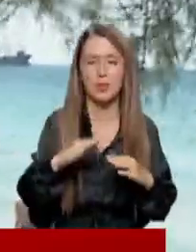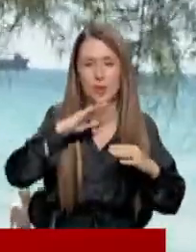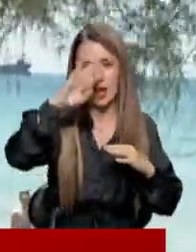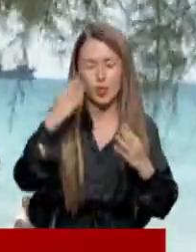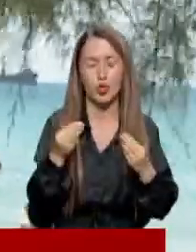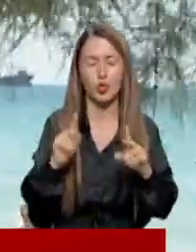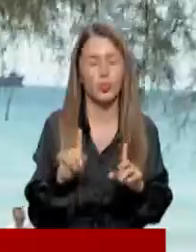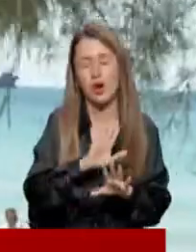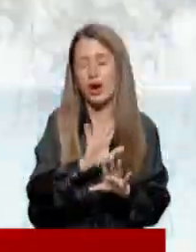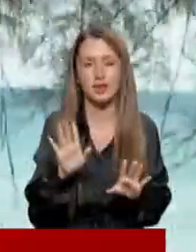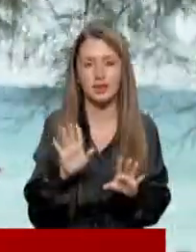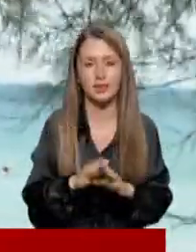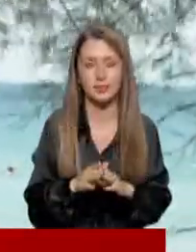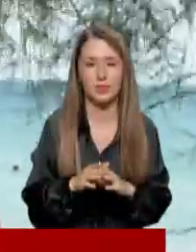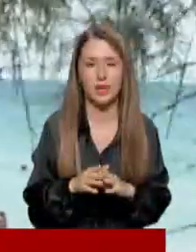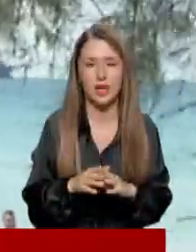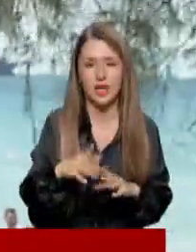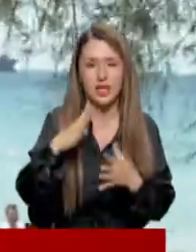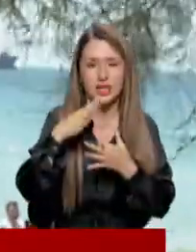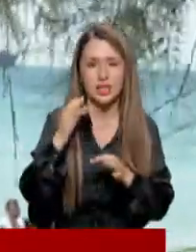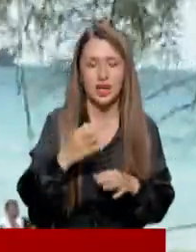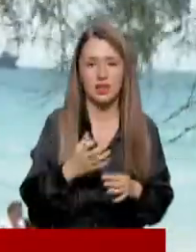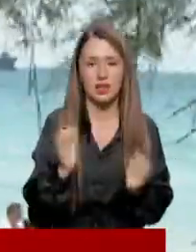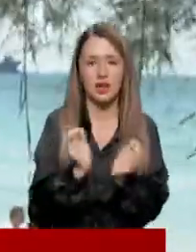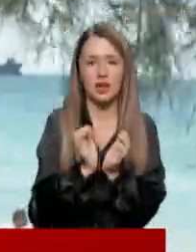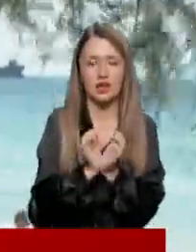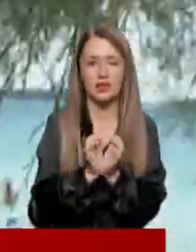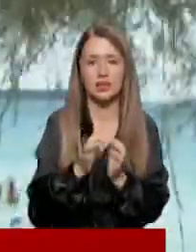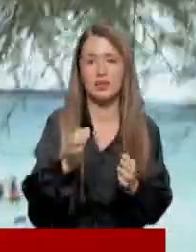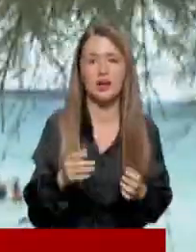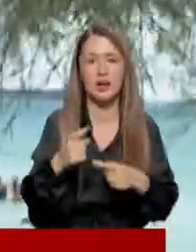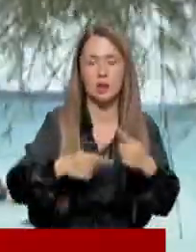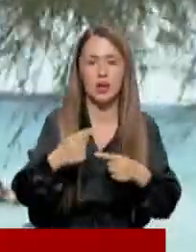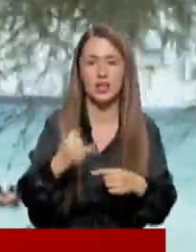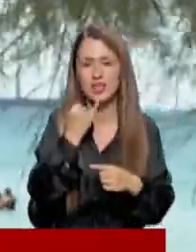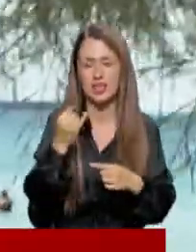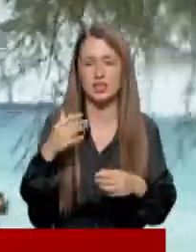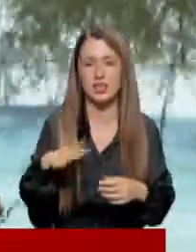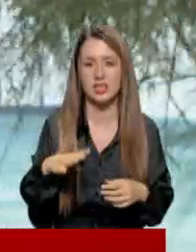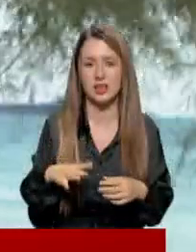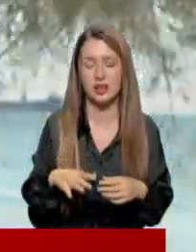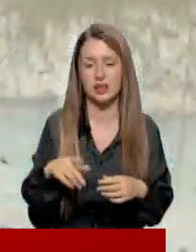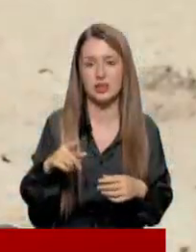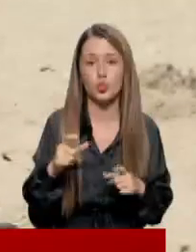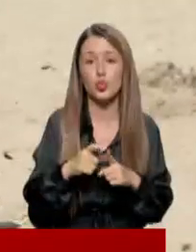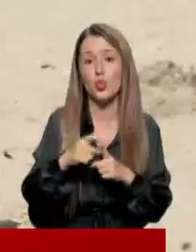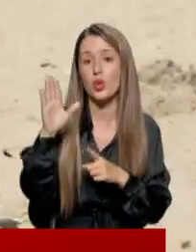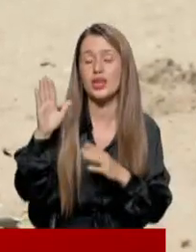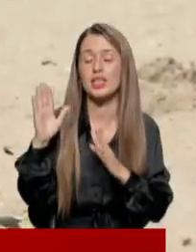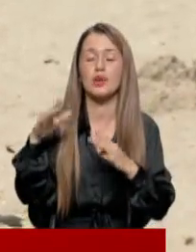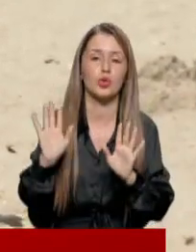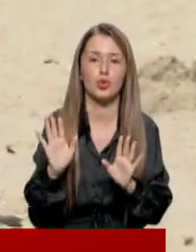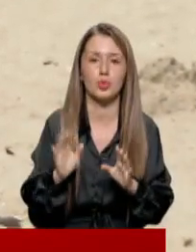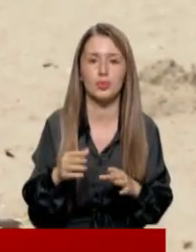bugün? Yok, hayır. Olmuyor. İnsanlar aile büyüklerini falan ziyaret etmek ister. Ardahan'da mesela büyüklerim ama gidemiyorum. İmkanı